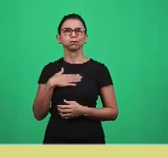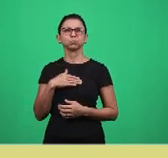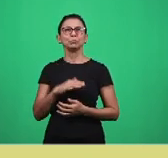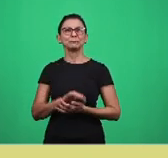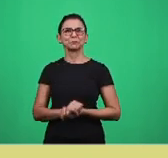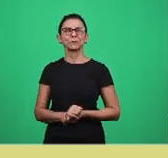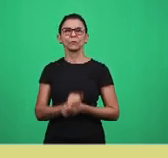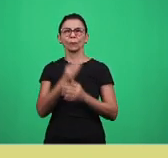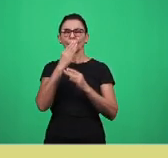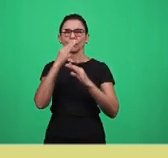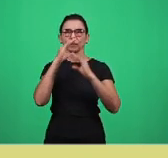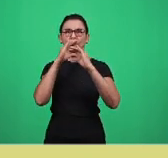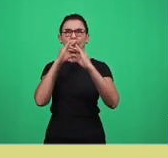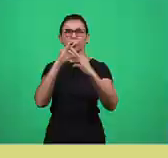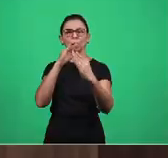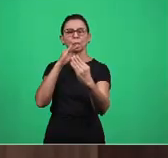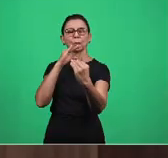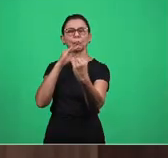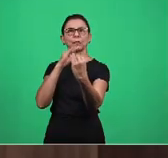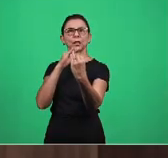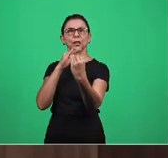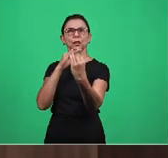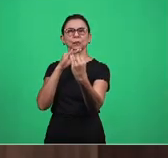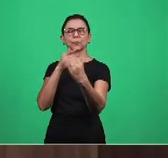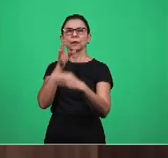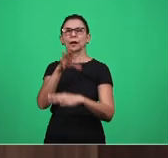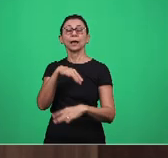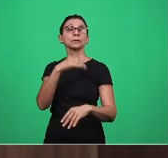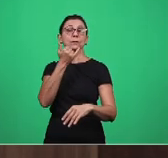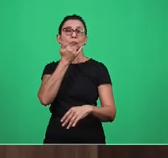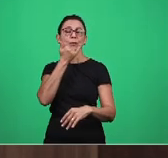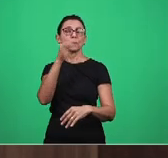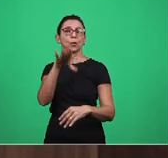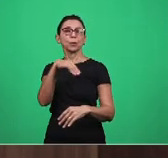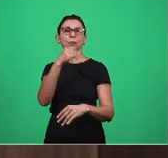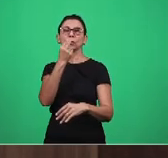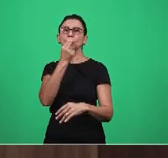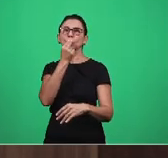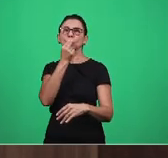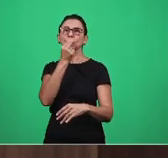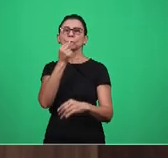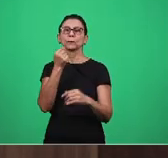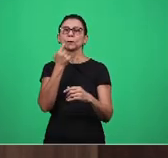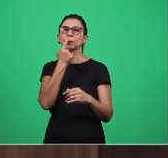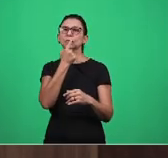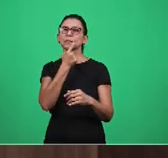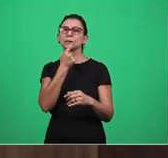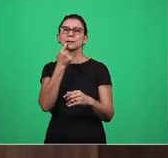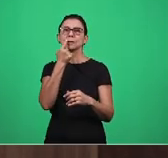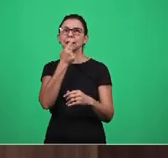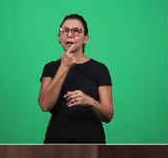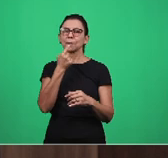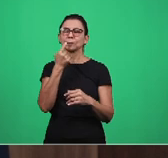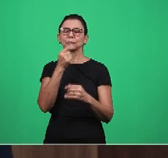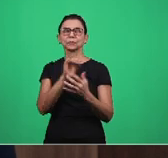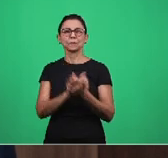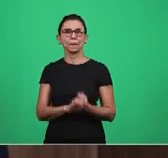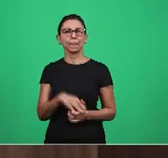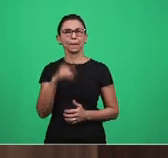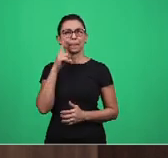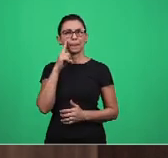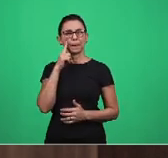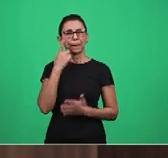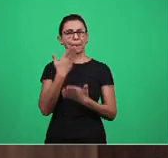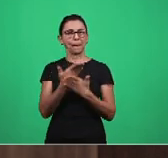allons maintenant voir sur les mains la position des mains au moment de jouer. Dans la partie supérieure